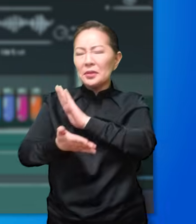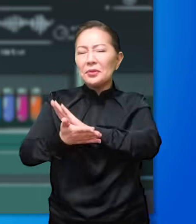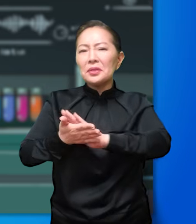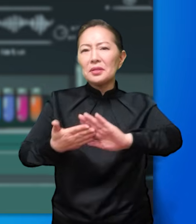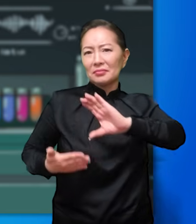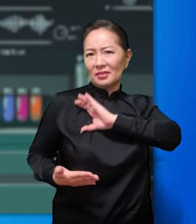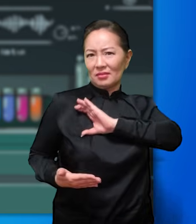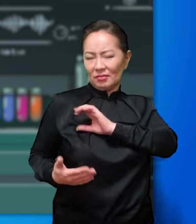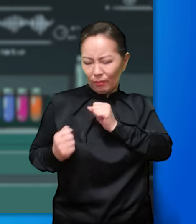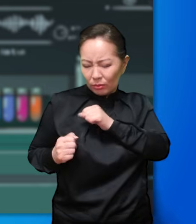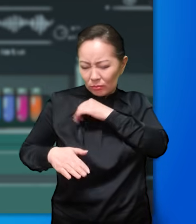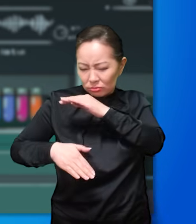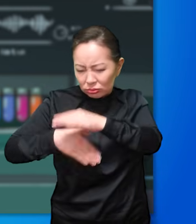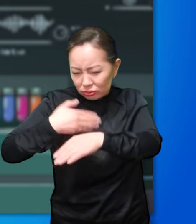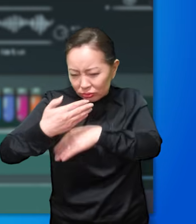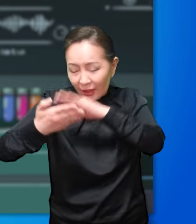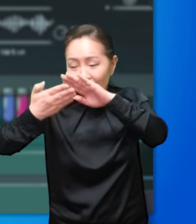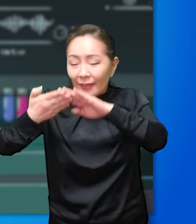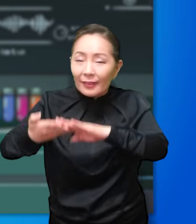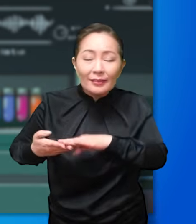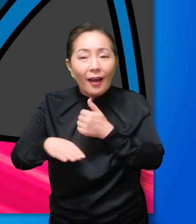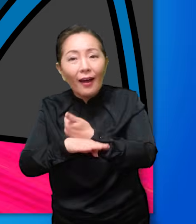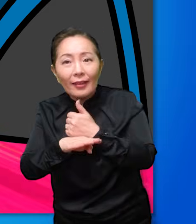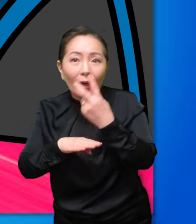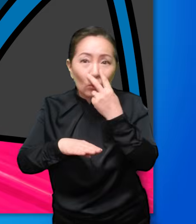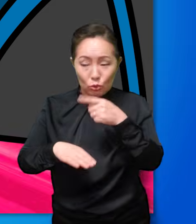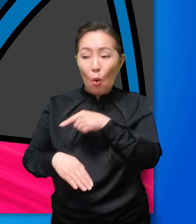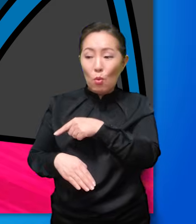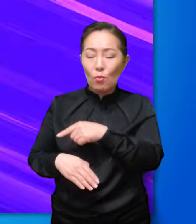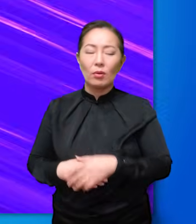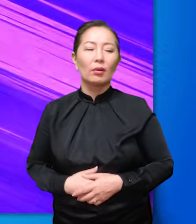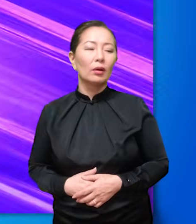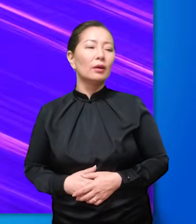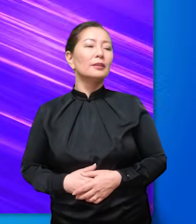Цэвэр ариун сэтгэлээр адал явдлаар аялаж яваа юм шүү дээ.